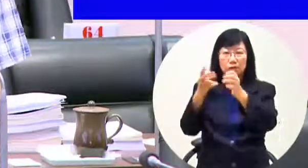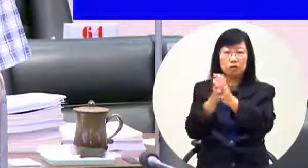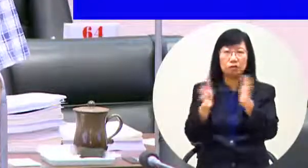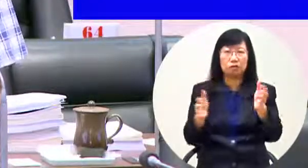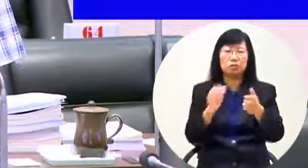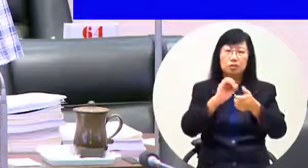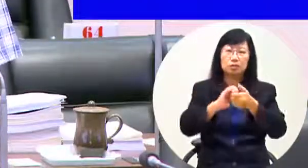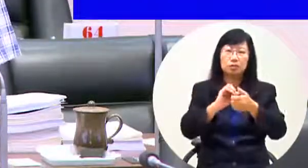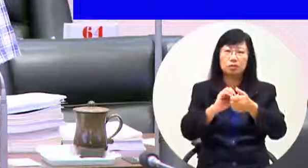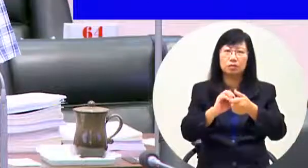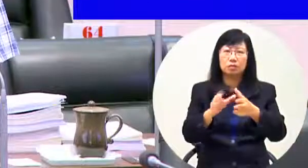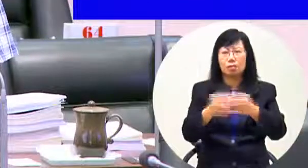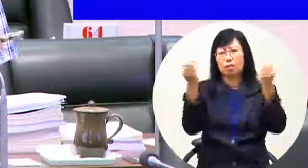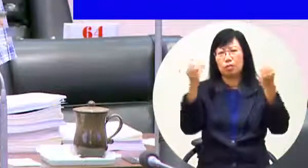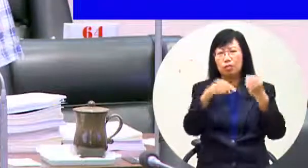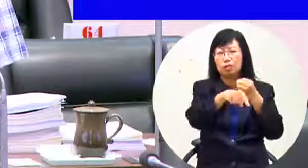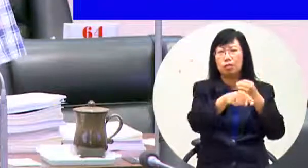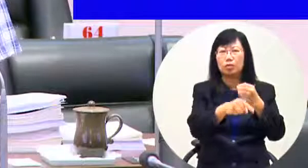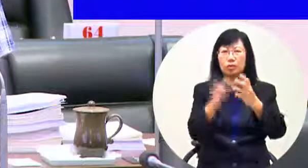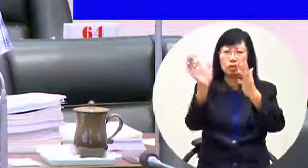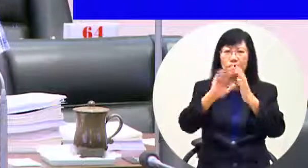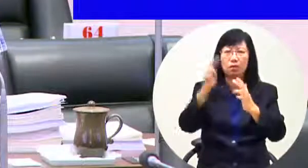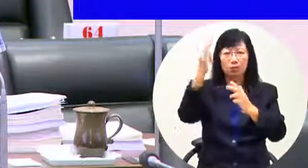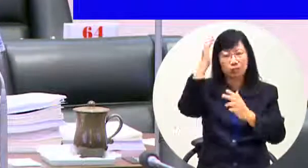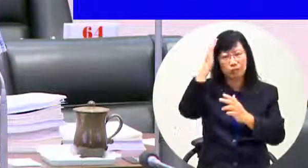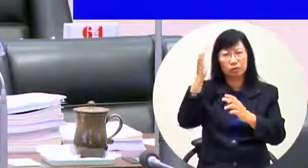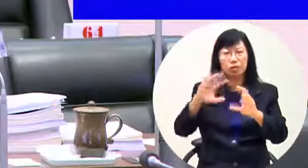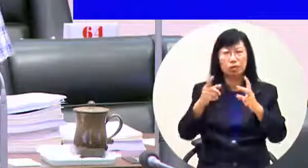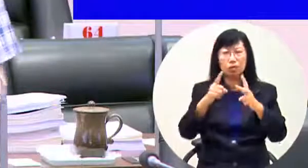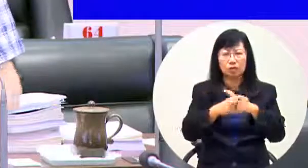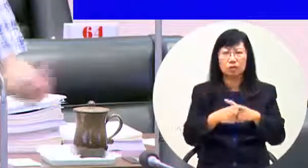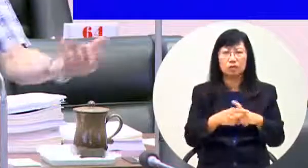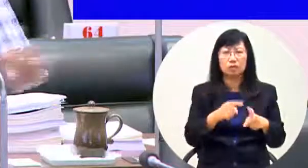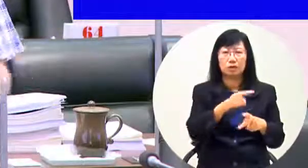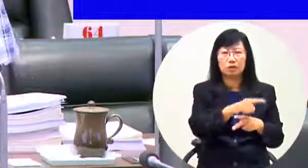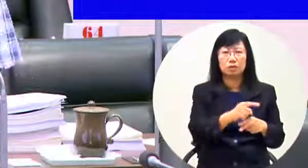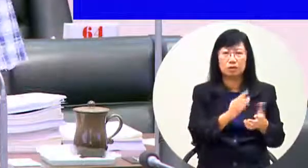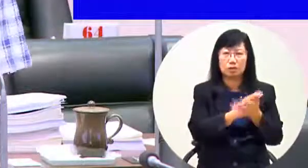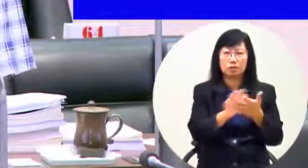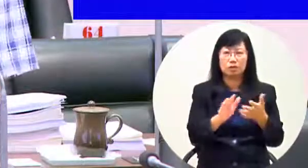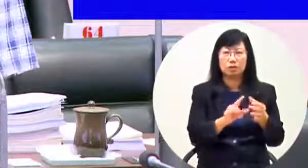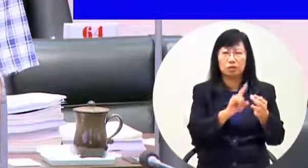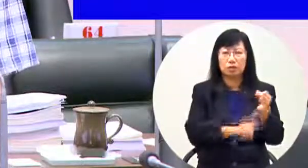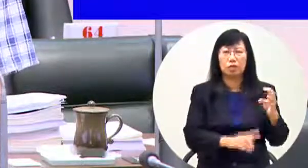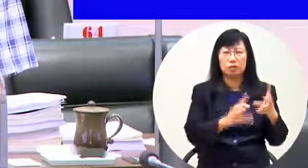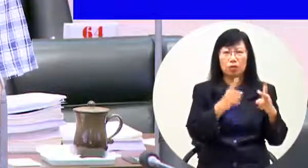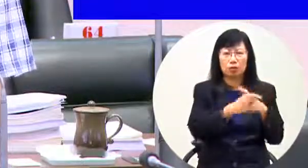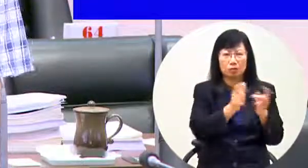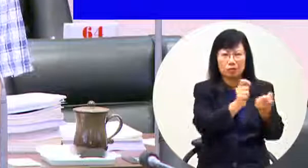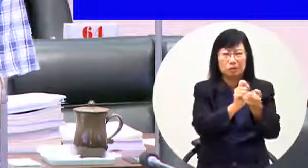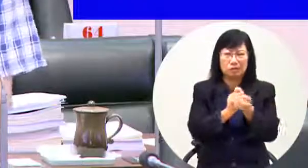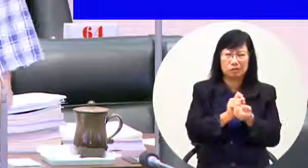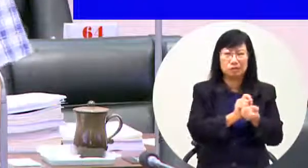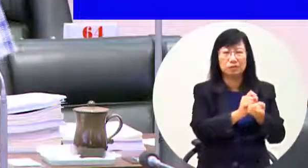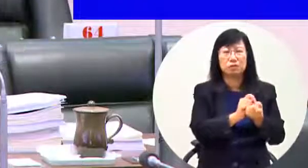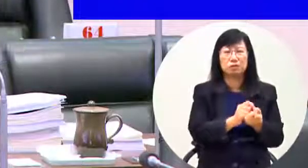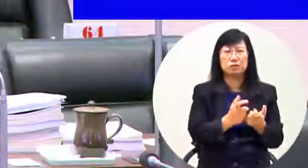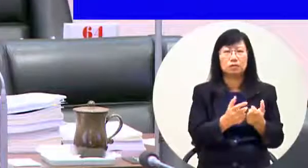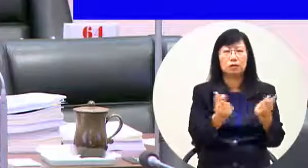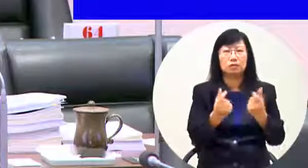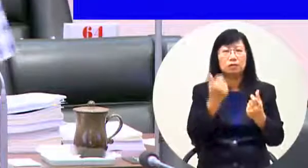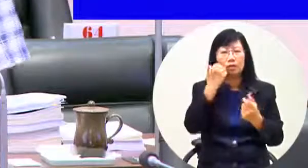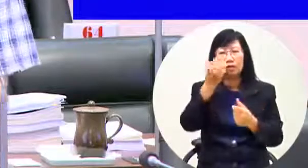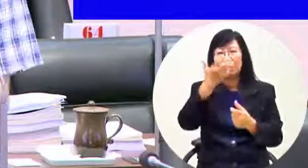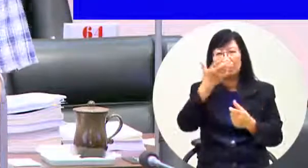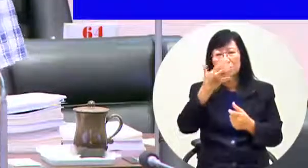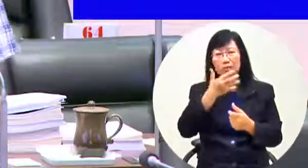小、跟我们的四龙国小离得那么近，大家都挤在那边，结果就像我们盐城区的，你说那盐城国小再有